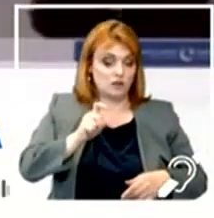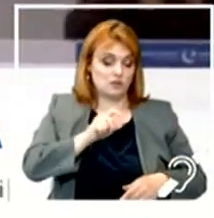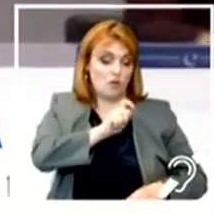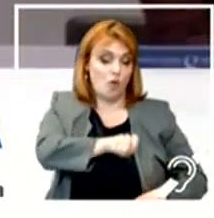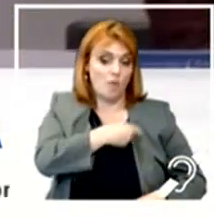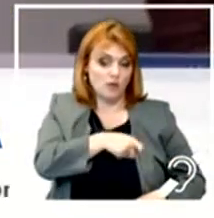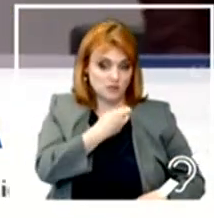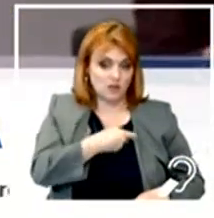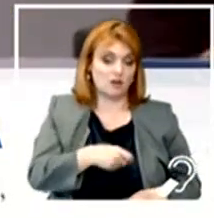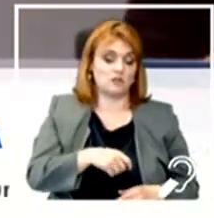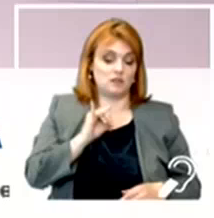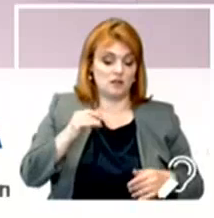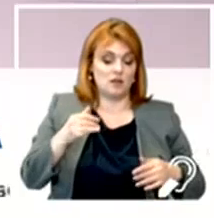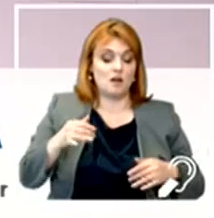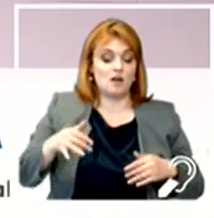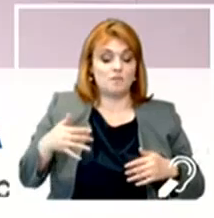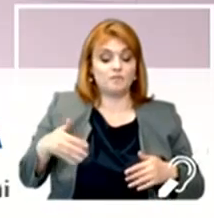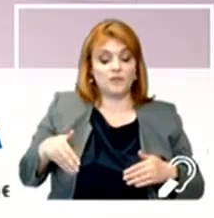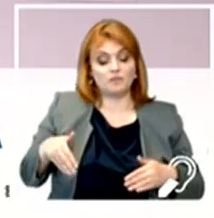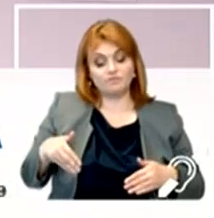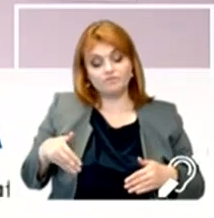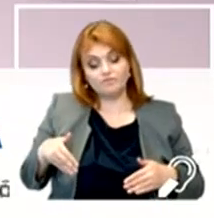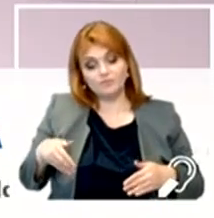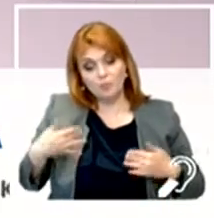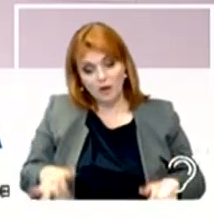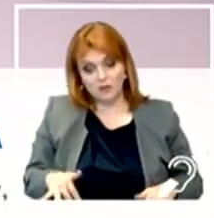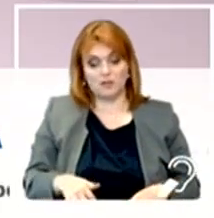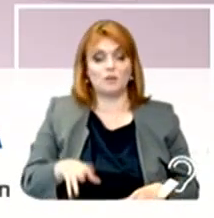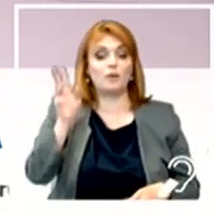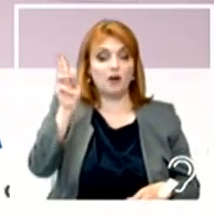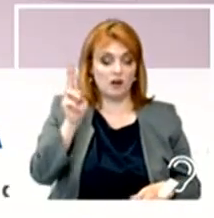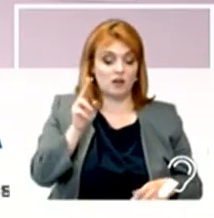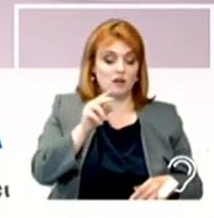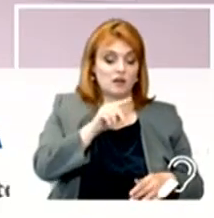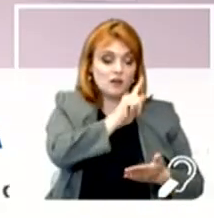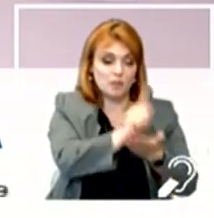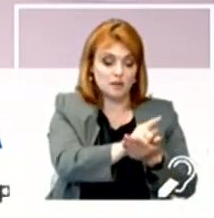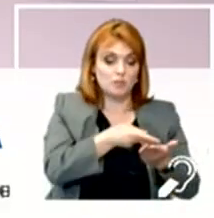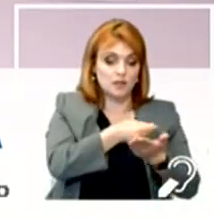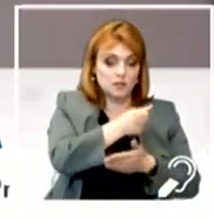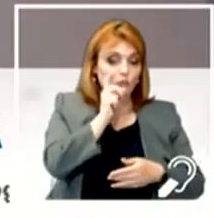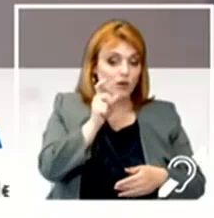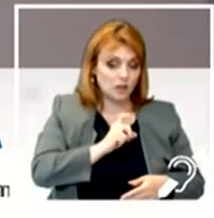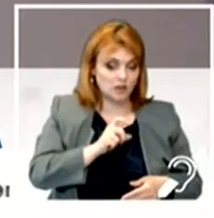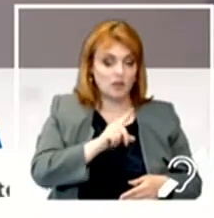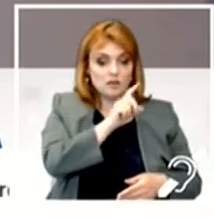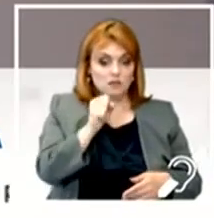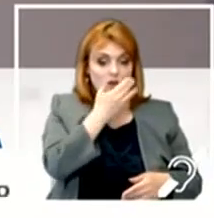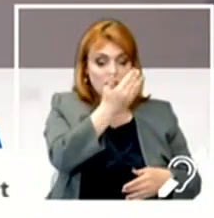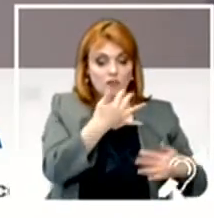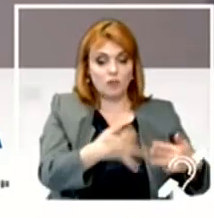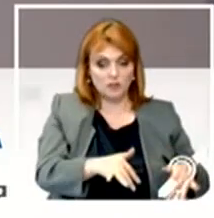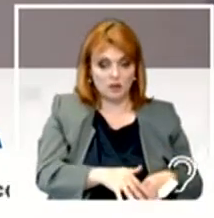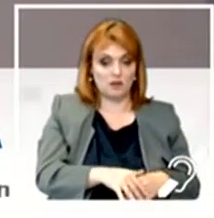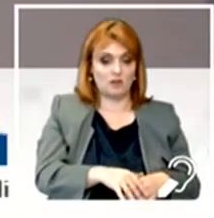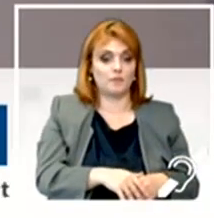sistem care să calculeze daunele pe care ar urma să le plătească Rusia pentru reconstrucția Ucrainei și despăgubirea victimelor. Dès le début de la guerre